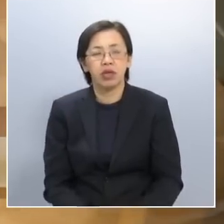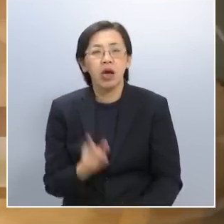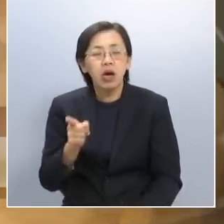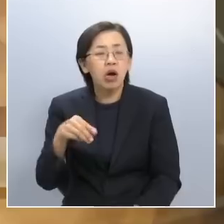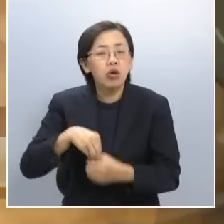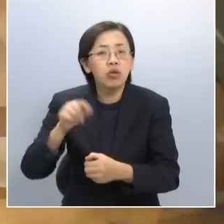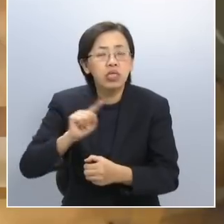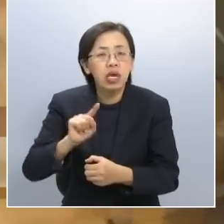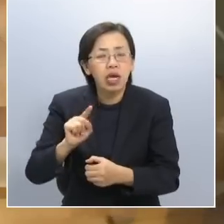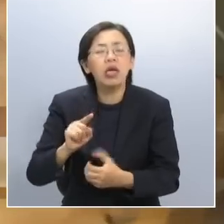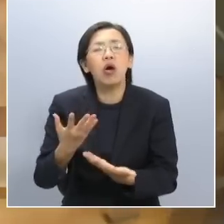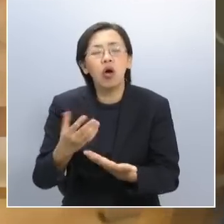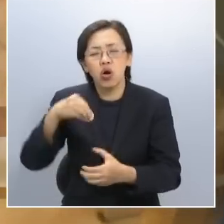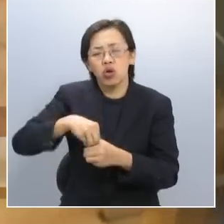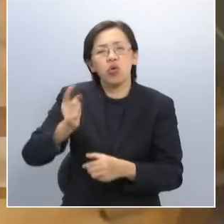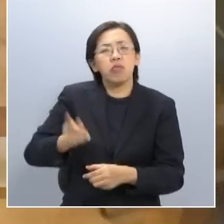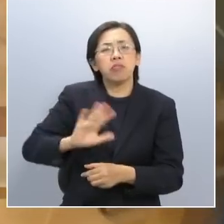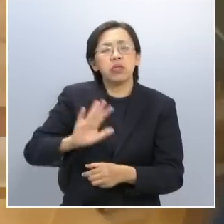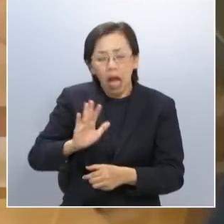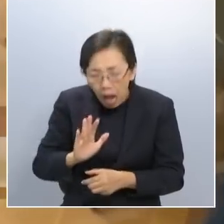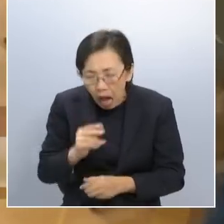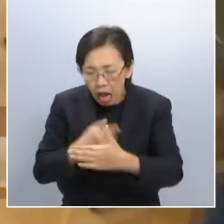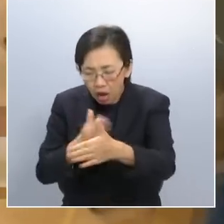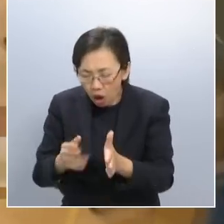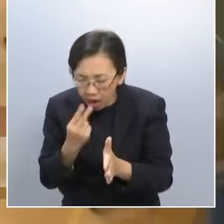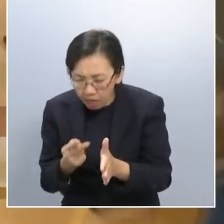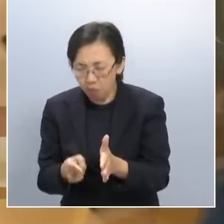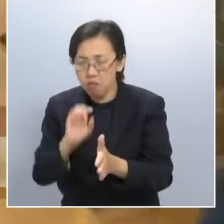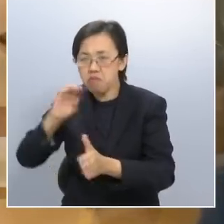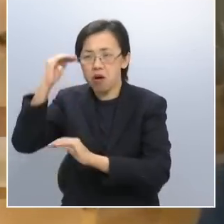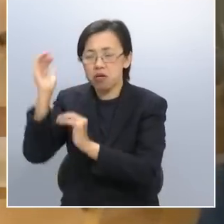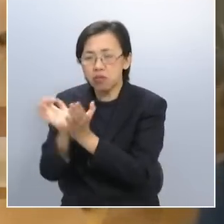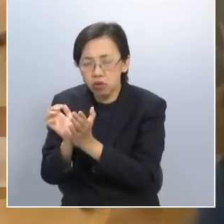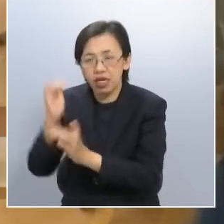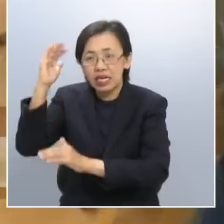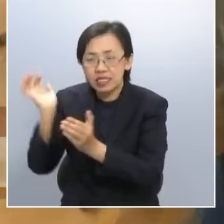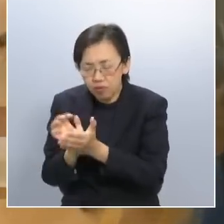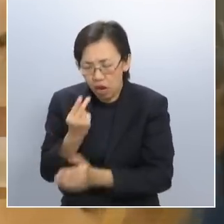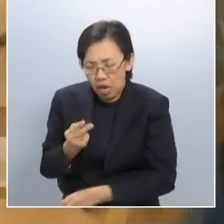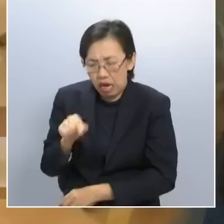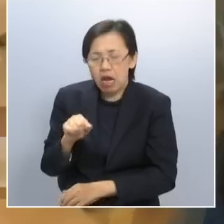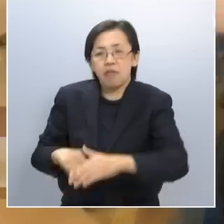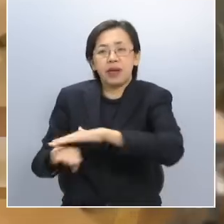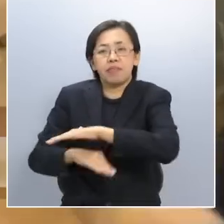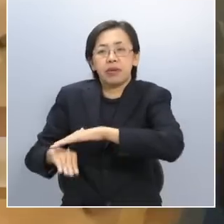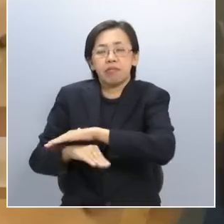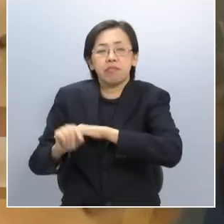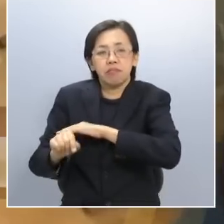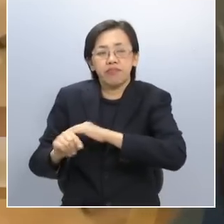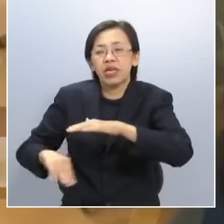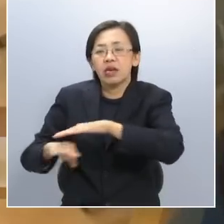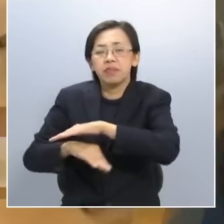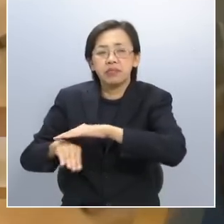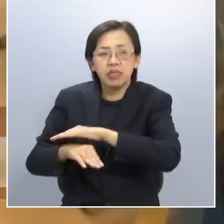ที่ประจำพักอยู่ที่อื่นเพิ่งไปเจอปุ๊บแจ้งตำรวจตำรวจก็เลยเห็นว่านี่คือพยานท่านผู้ชมฮะไม่น่า